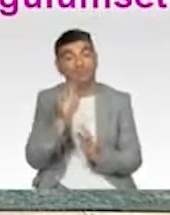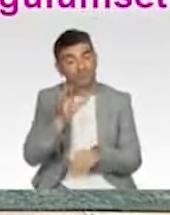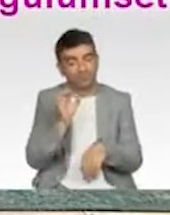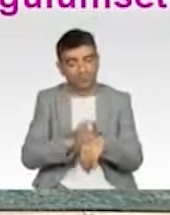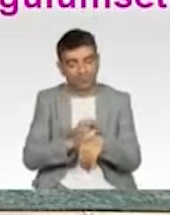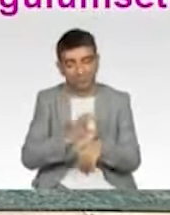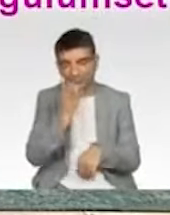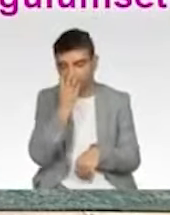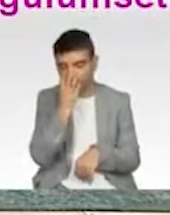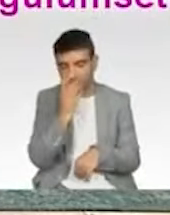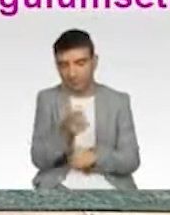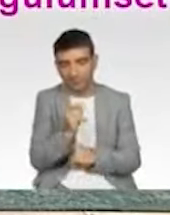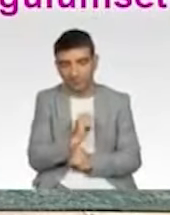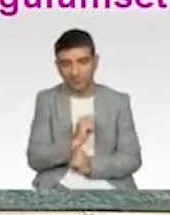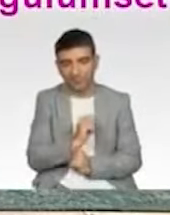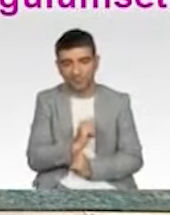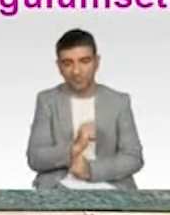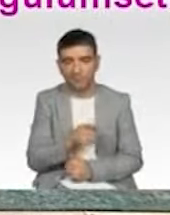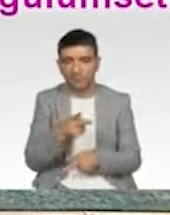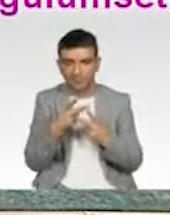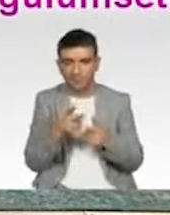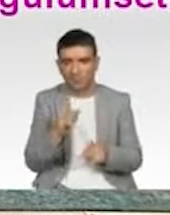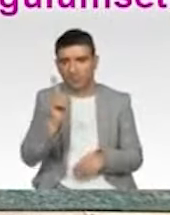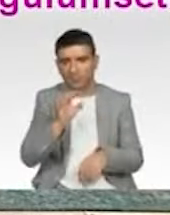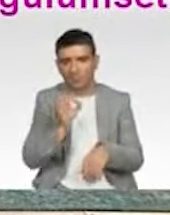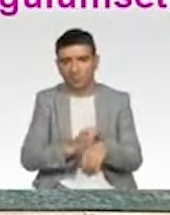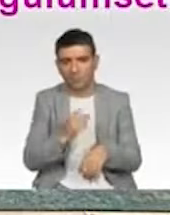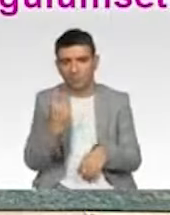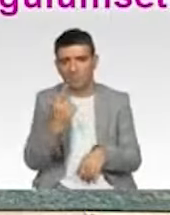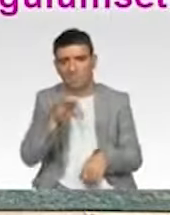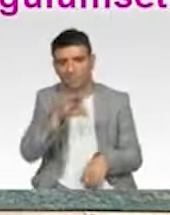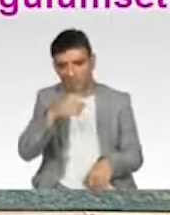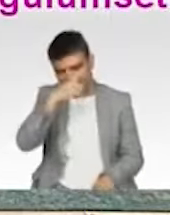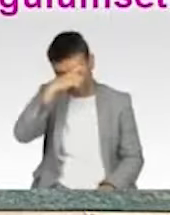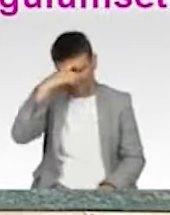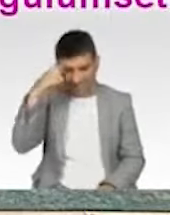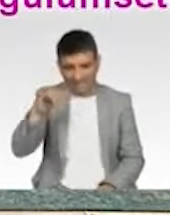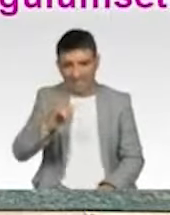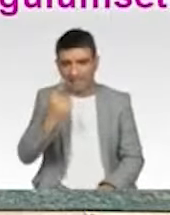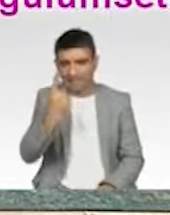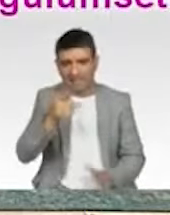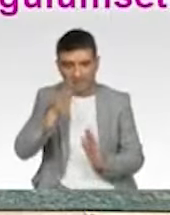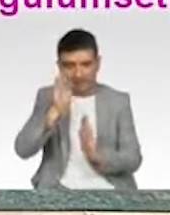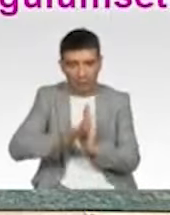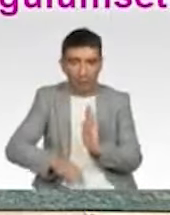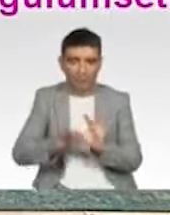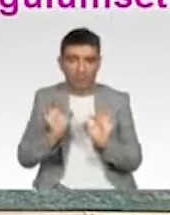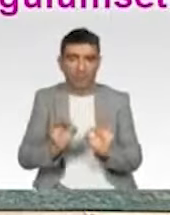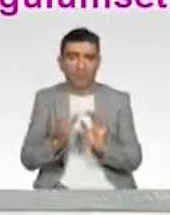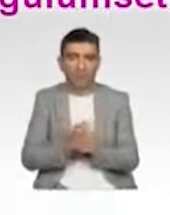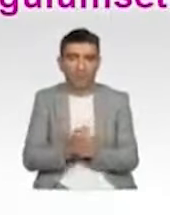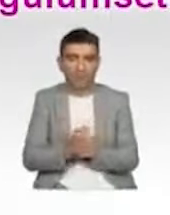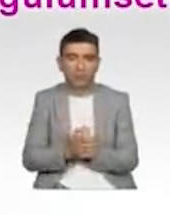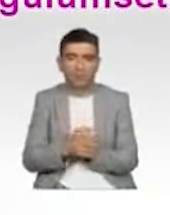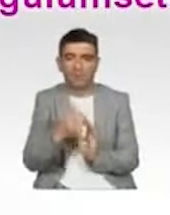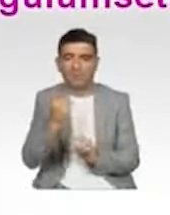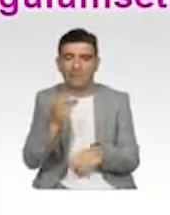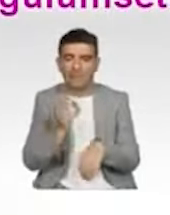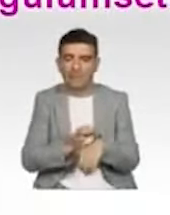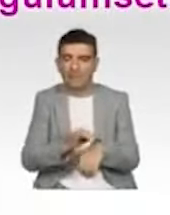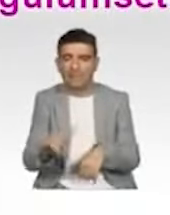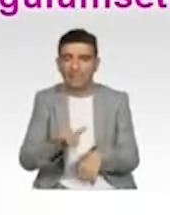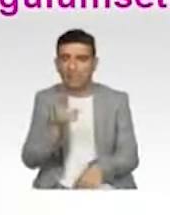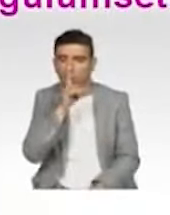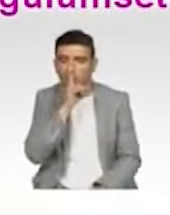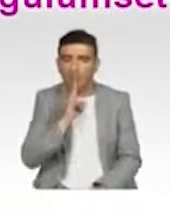sar. Açtıktan sonra her 10 saniyede çayın sıcaklığı yaklaşık 1 derece düşmeye başlar. Tamam. Zaten 1 dakikada yaklaşık